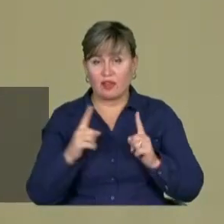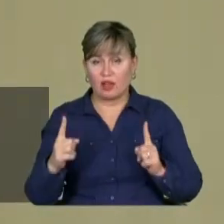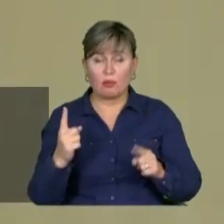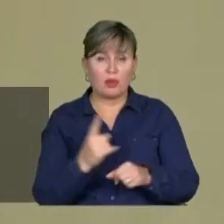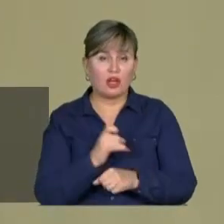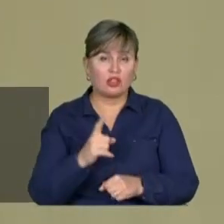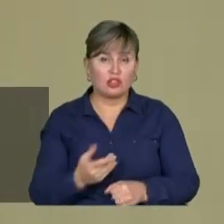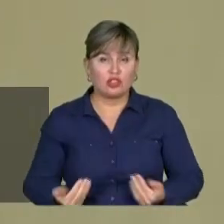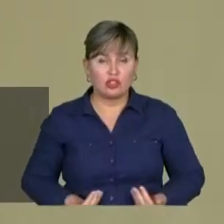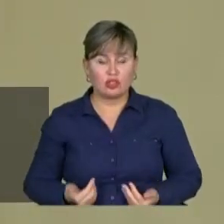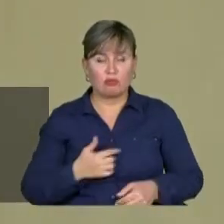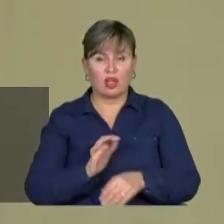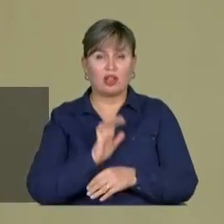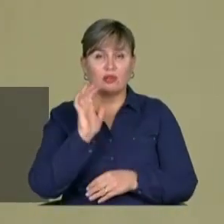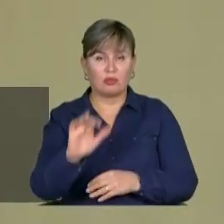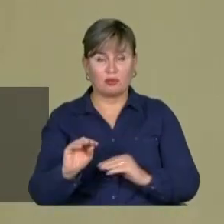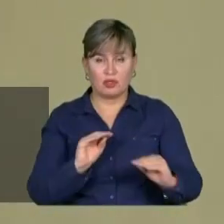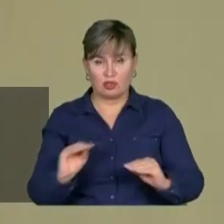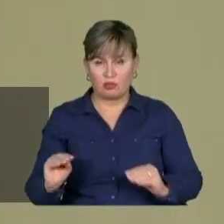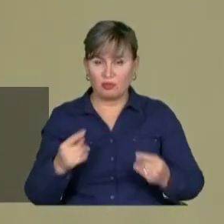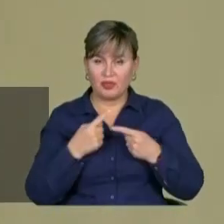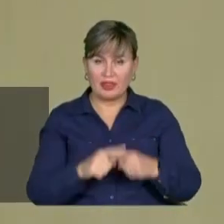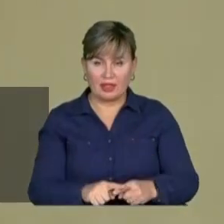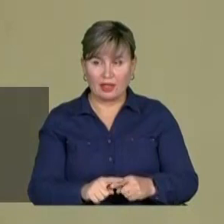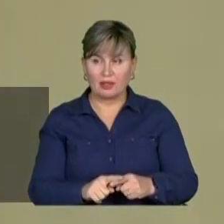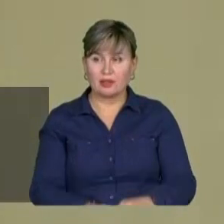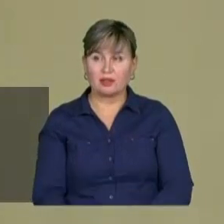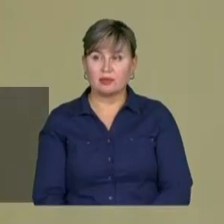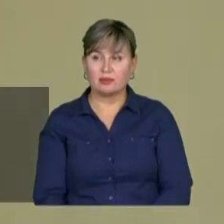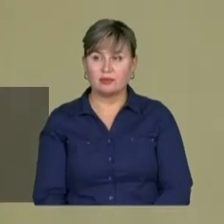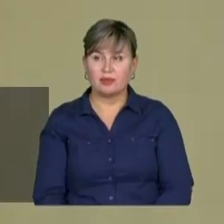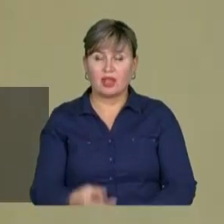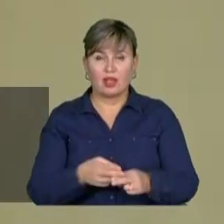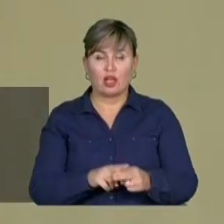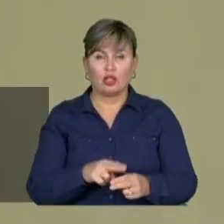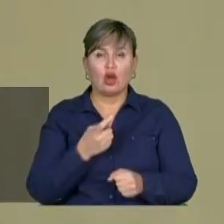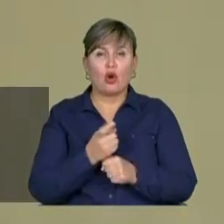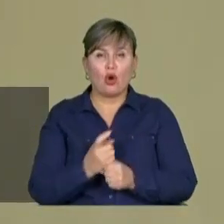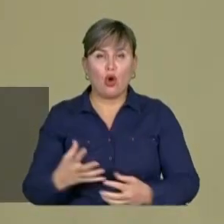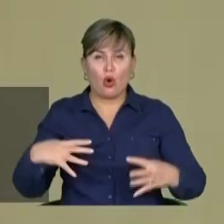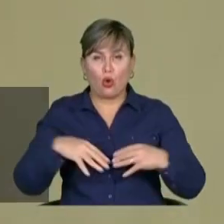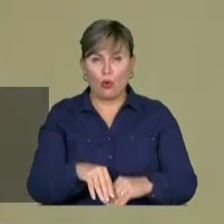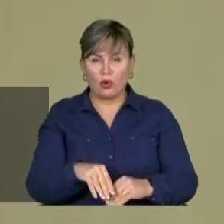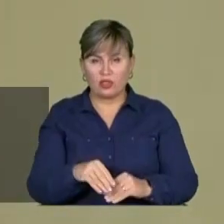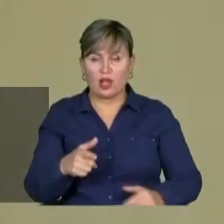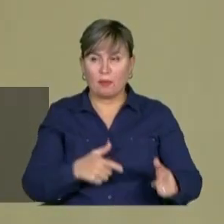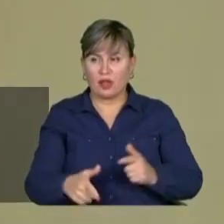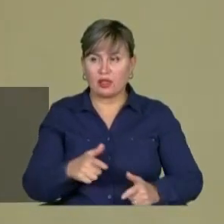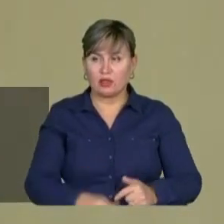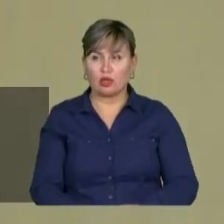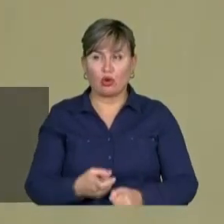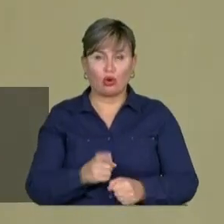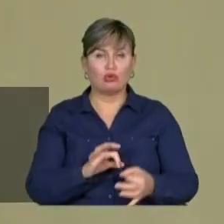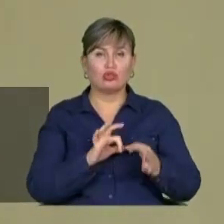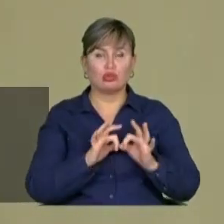жизни мы отправляем контингент с вооружением, техникой и обмундированием. И это очень комплексная подготовка, очень сложный